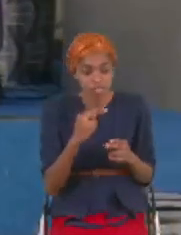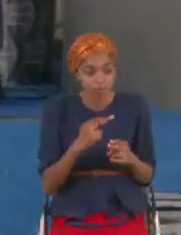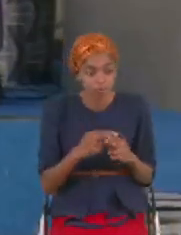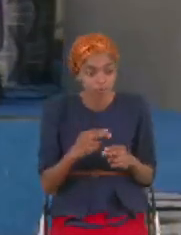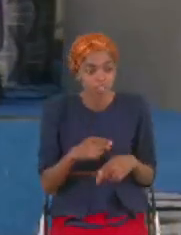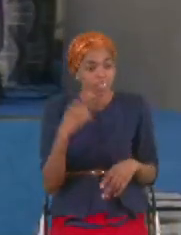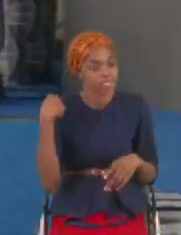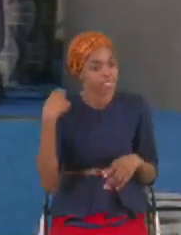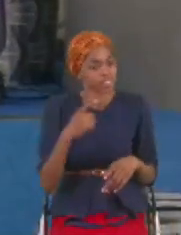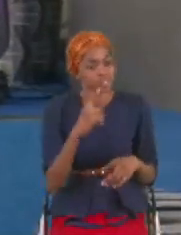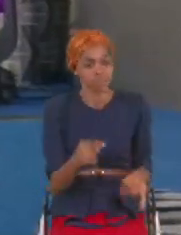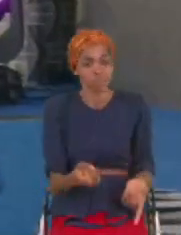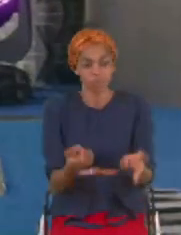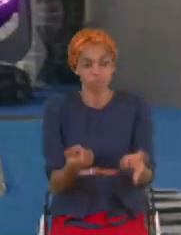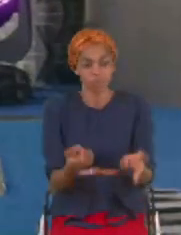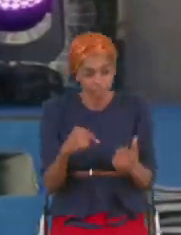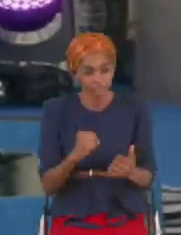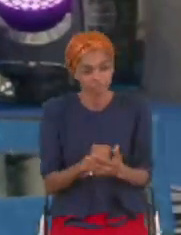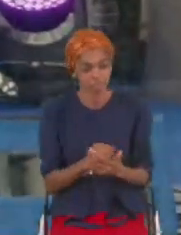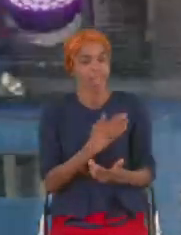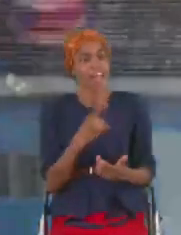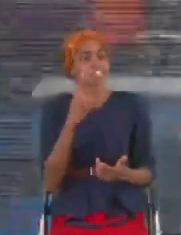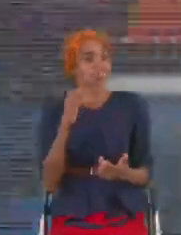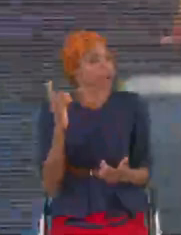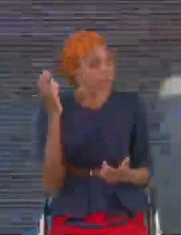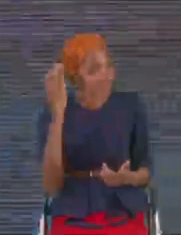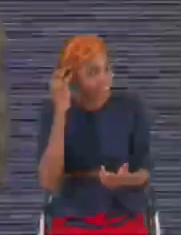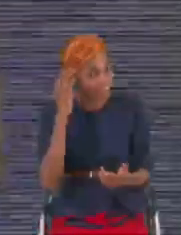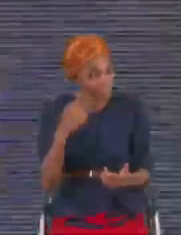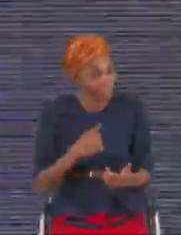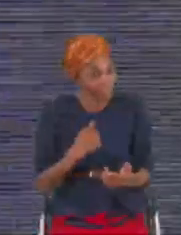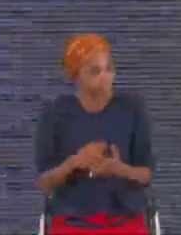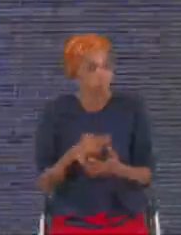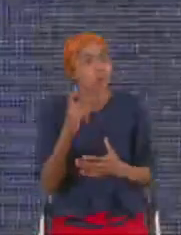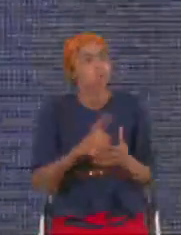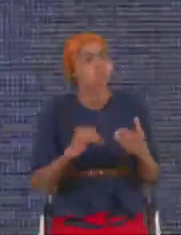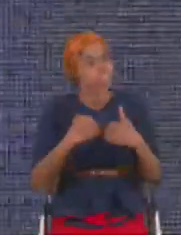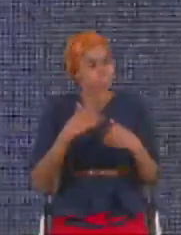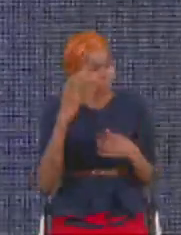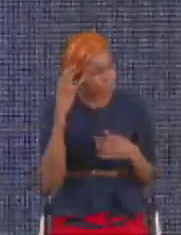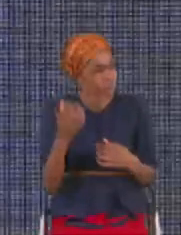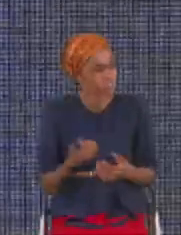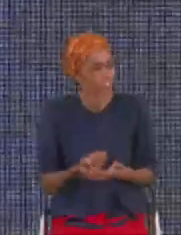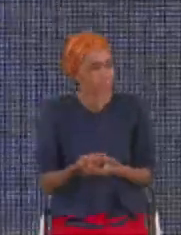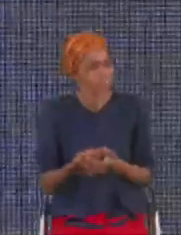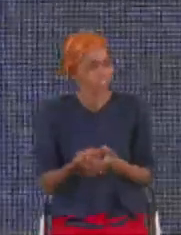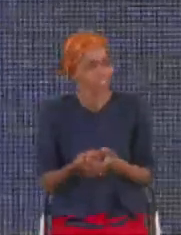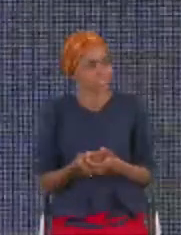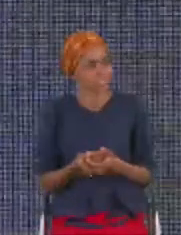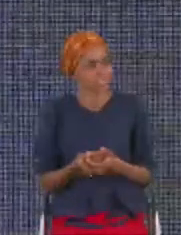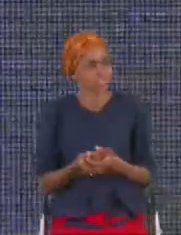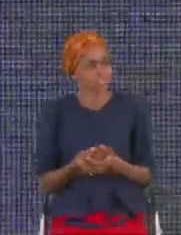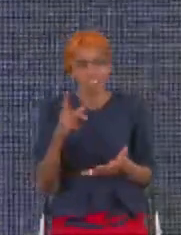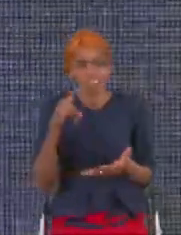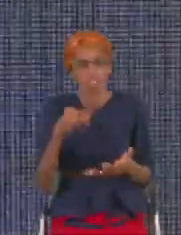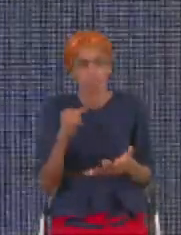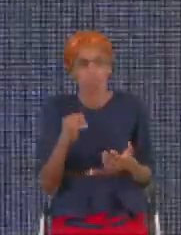depuis que tu venu et que tu m'écoutes qu'est ce que tu entends dur paul